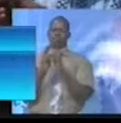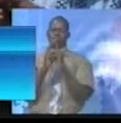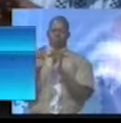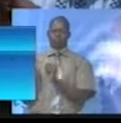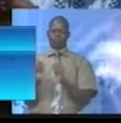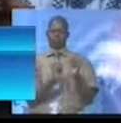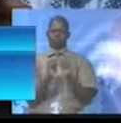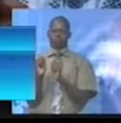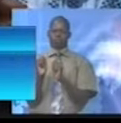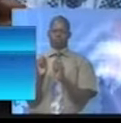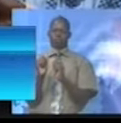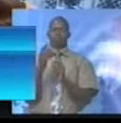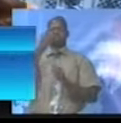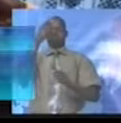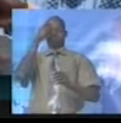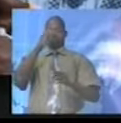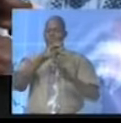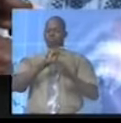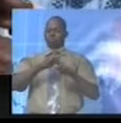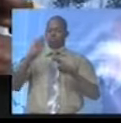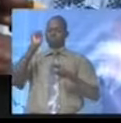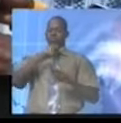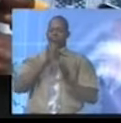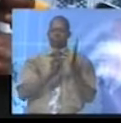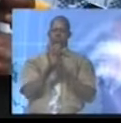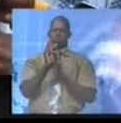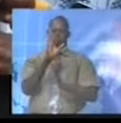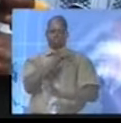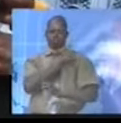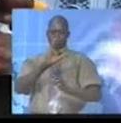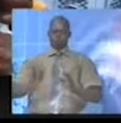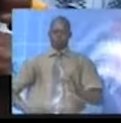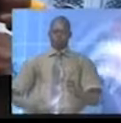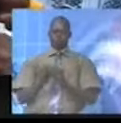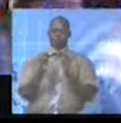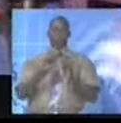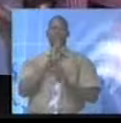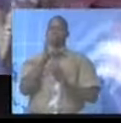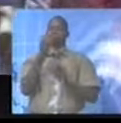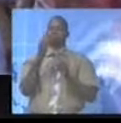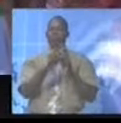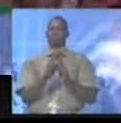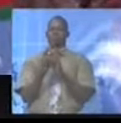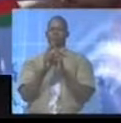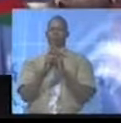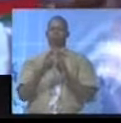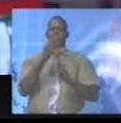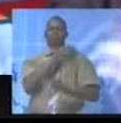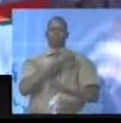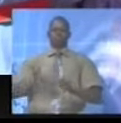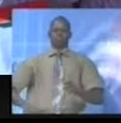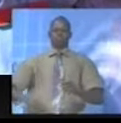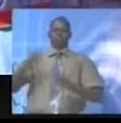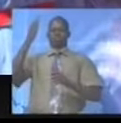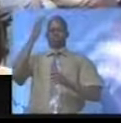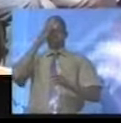d'action. Et parce qu'on ne peut pas développer une commune sans qu'il y ait une unité. Le maire Welgo est conscient que